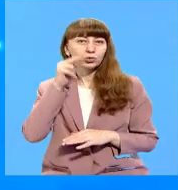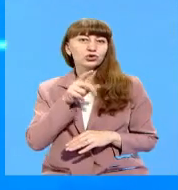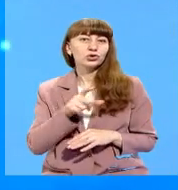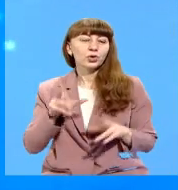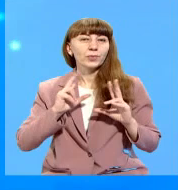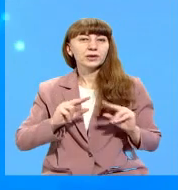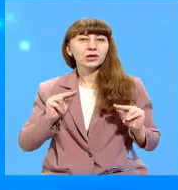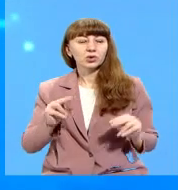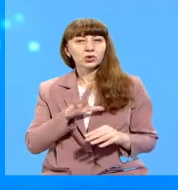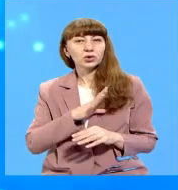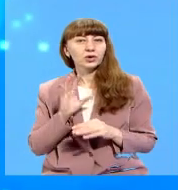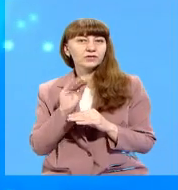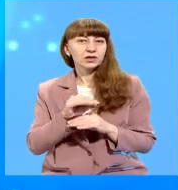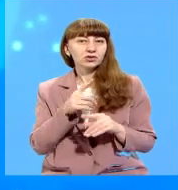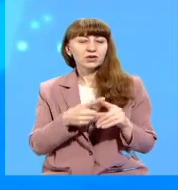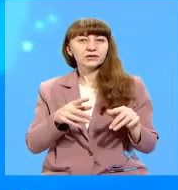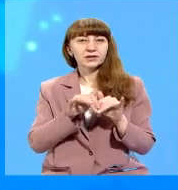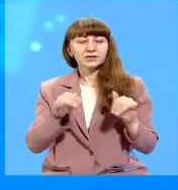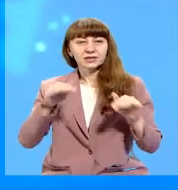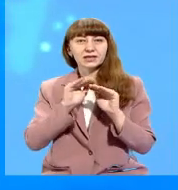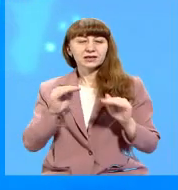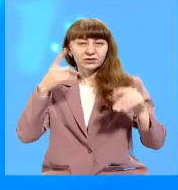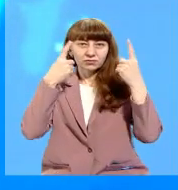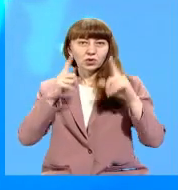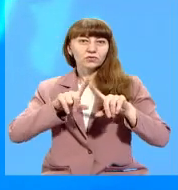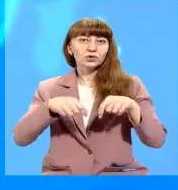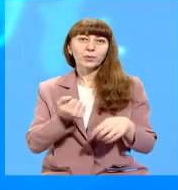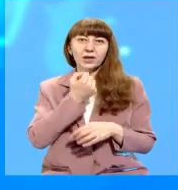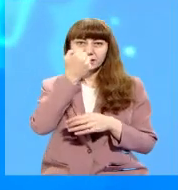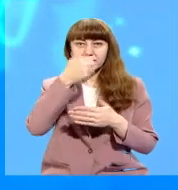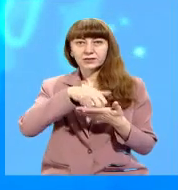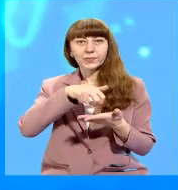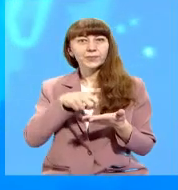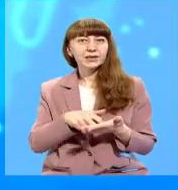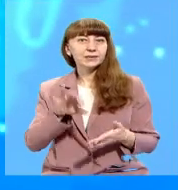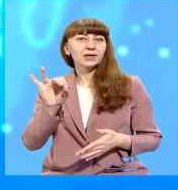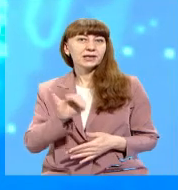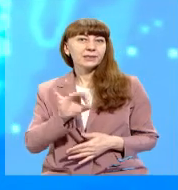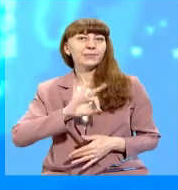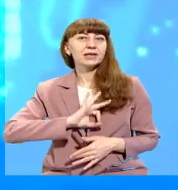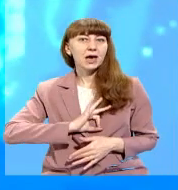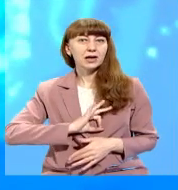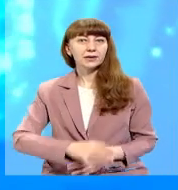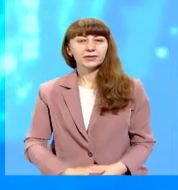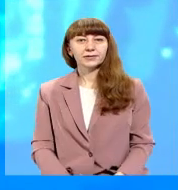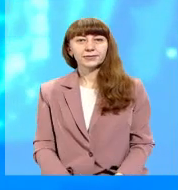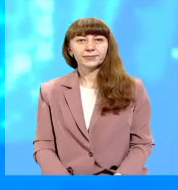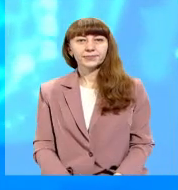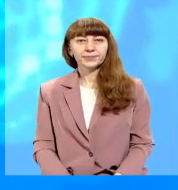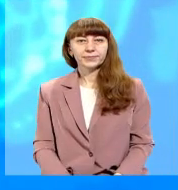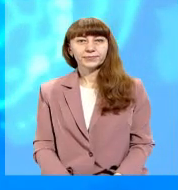педагогам которые внесли вклад в развитие детского творчества вручили благодарственные письма и медали Подробности в следующем